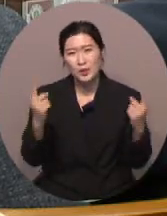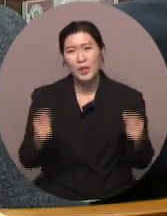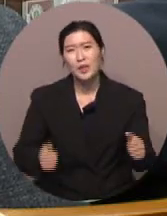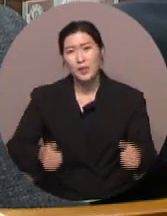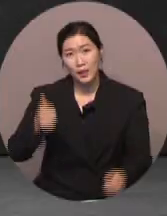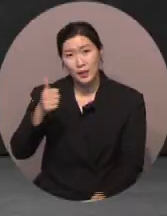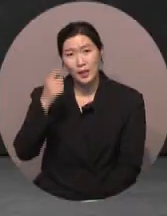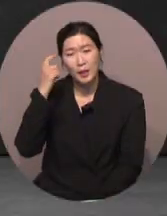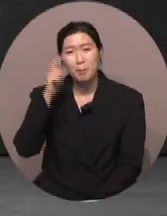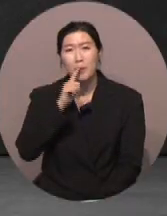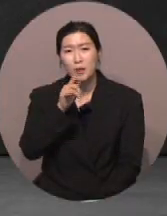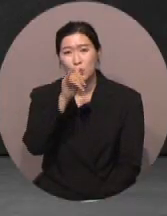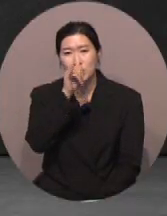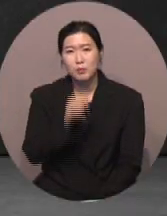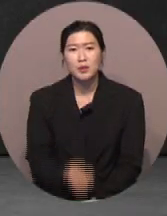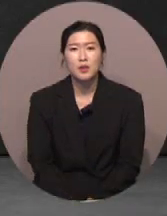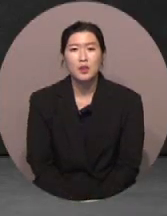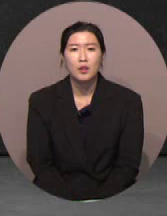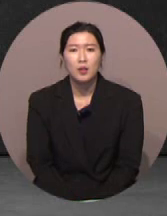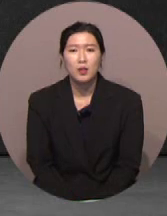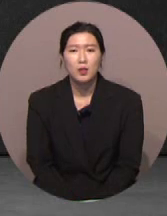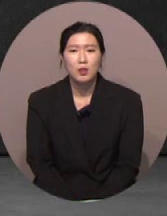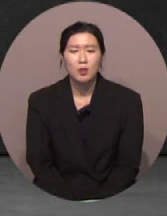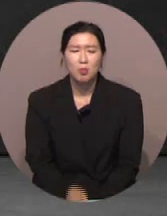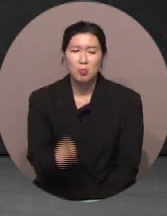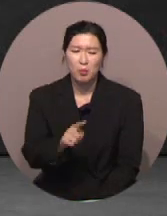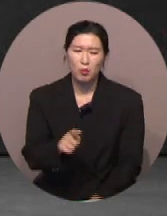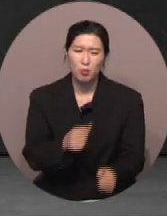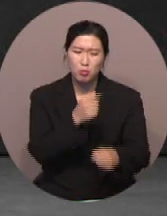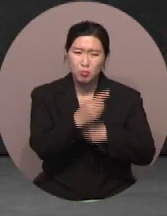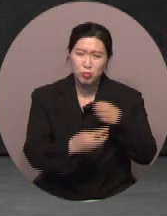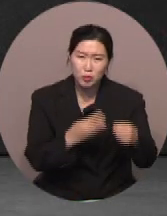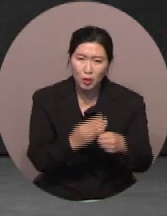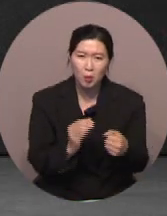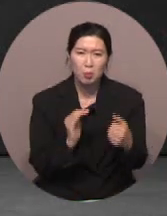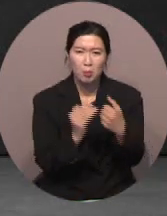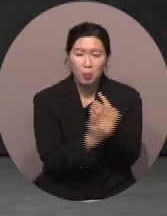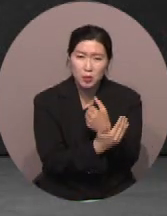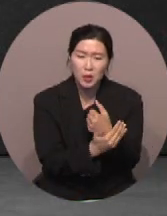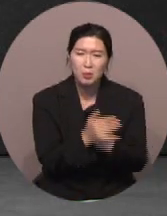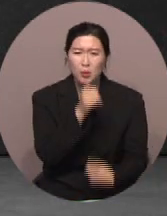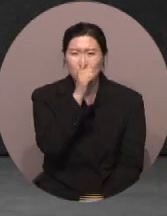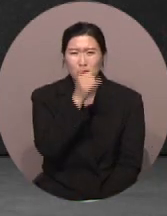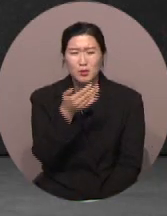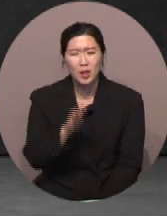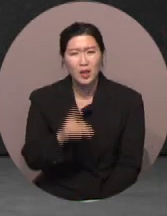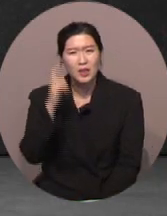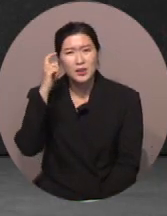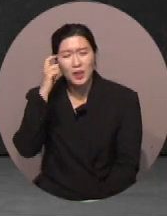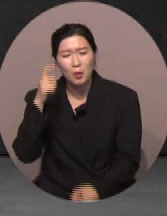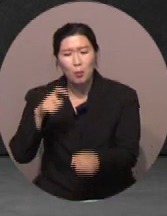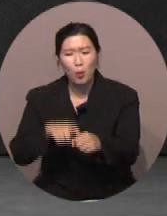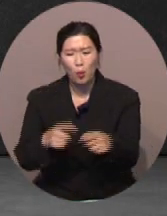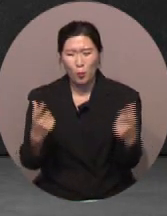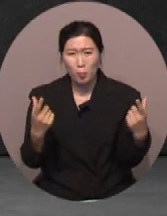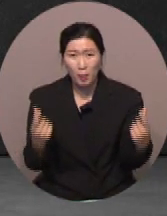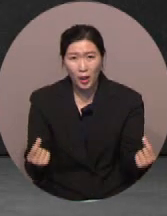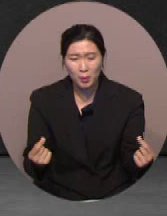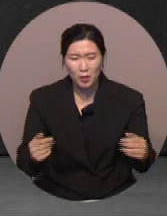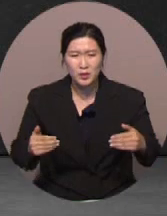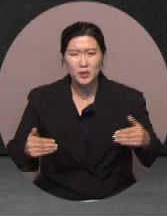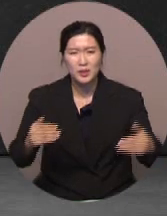있습니다 어느 지역은 모일 보양 해준다는 뭐 나를 하지만 철학을 같이 할 수 있어야 이런 논란이 계속